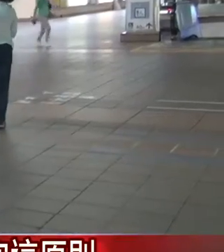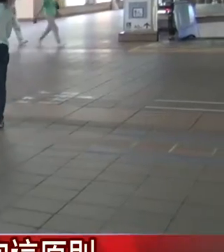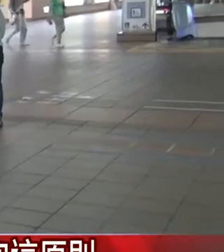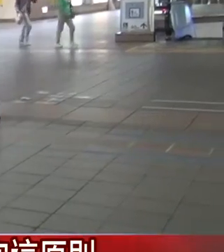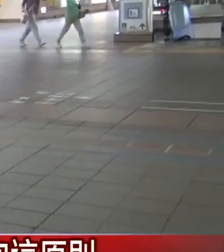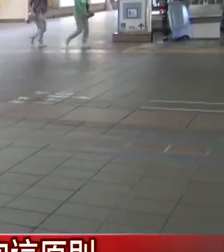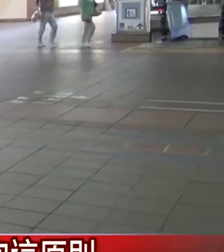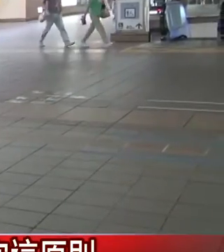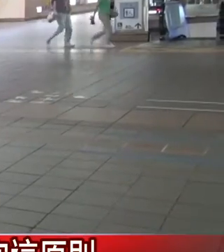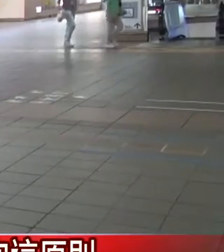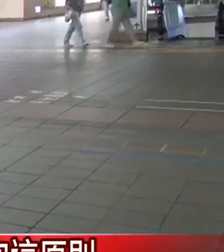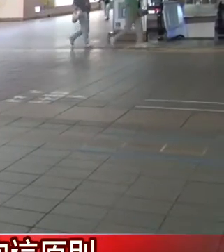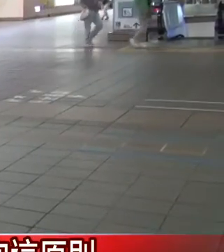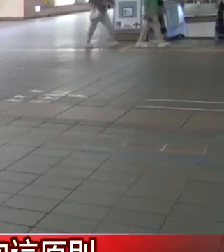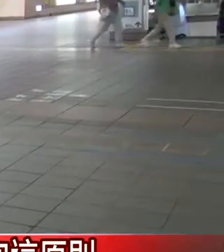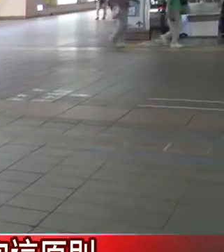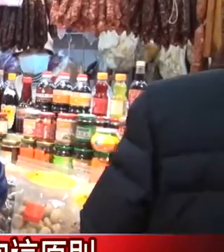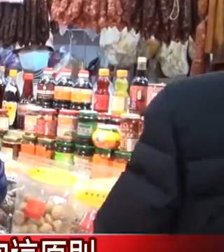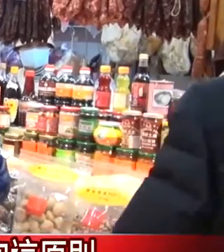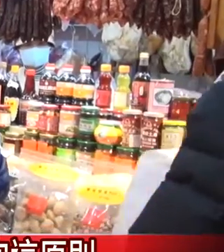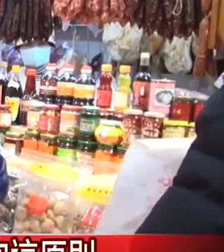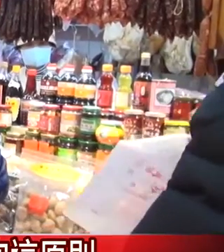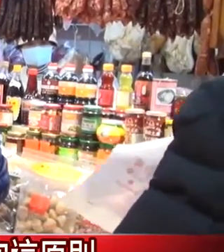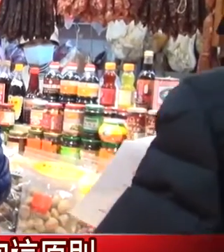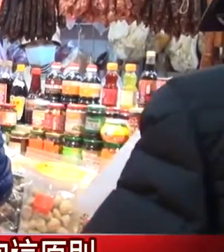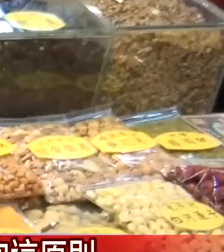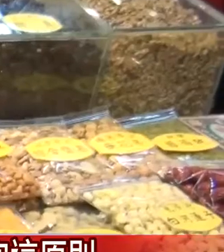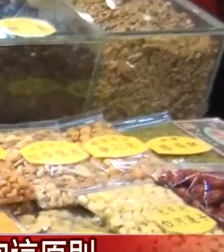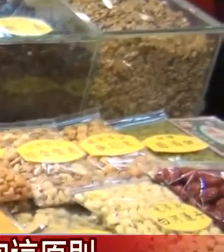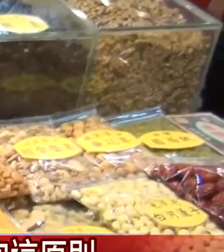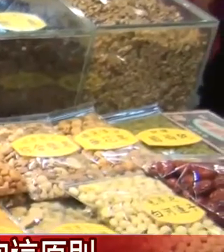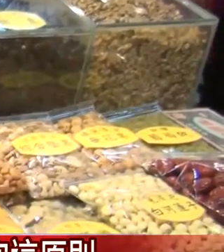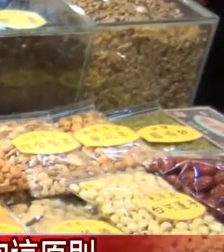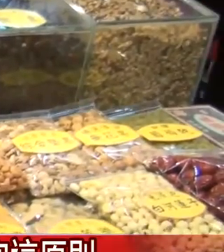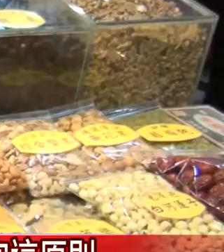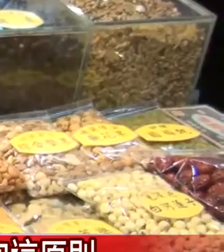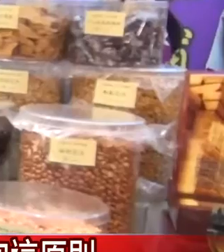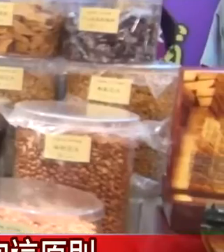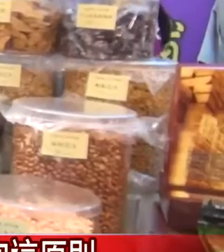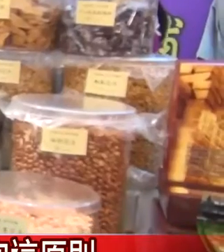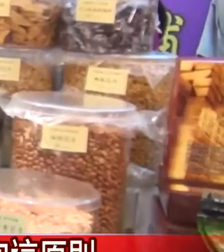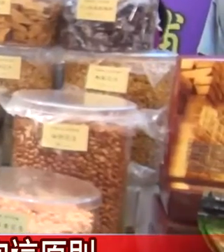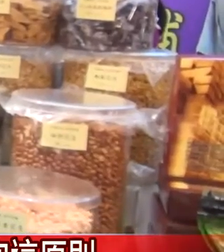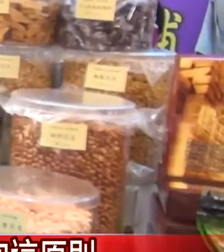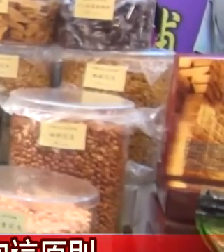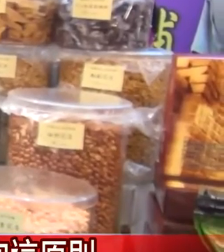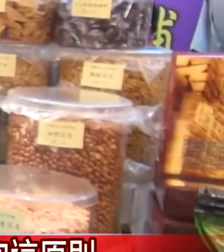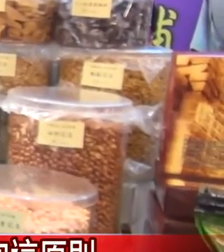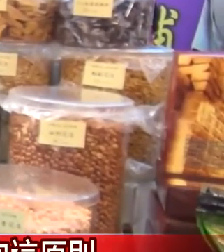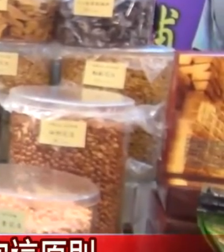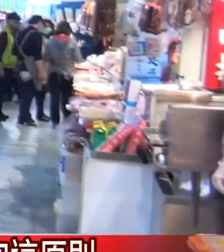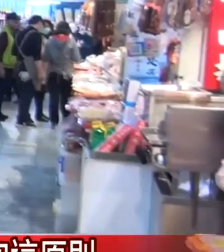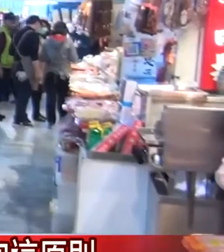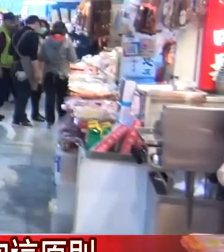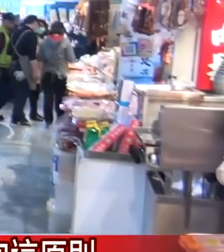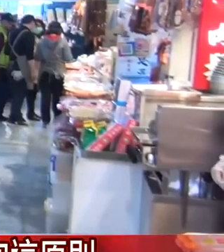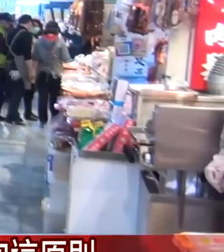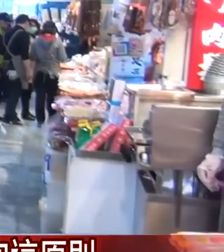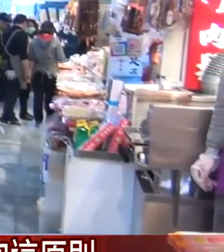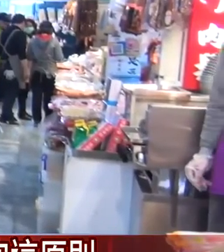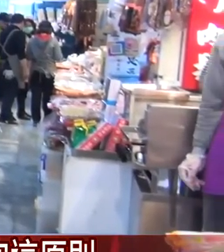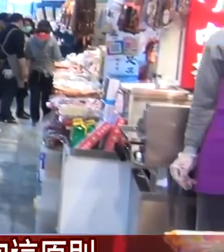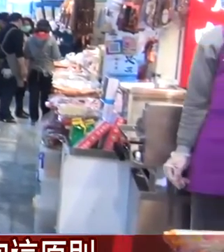都会自动自发遵守，因此他也呼吁减少去市场的次数，少去多买。 停课容